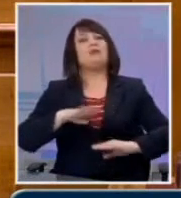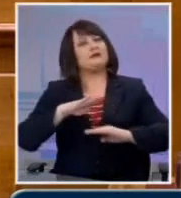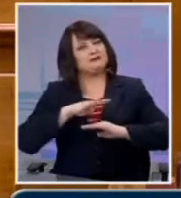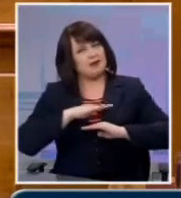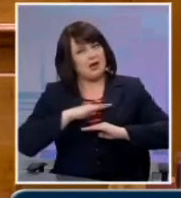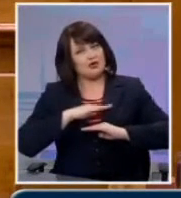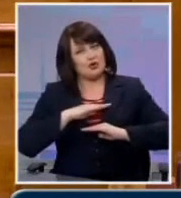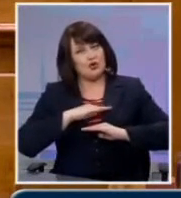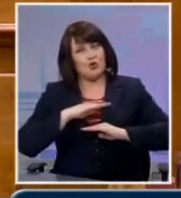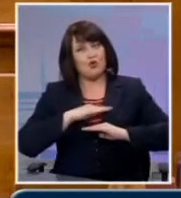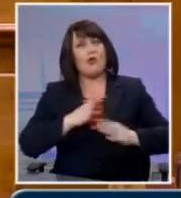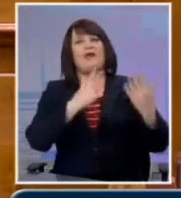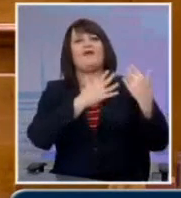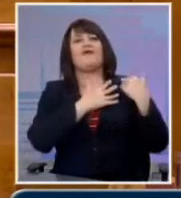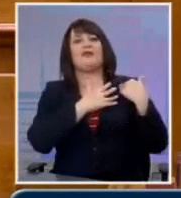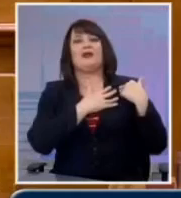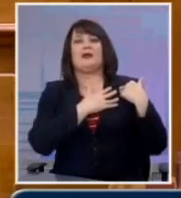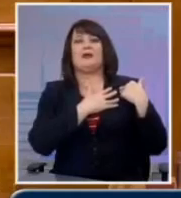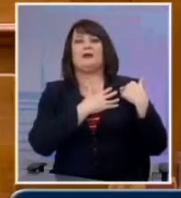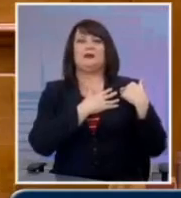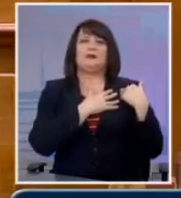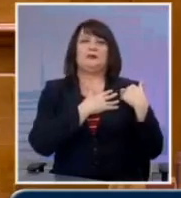οι ένοπλες δυνάμεις οι οποίες έχουν αναλάβει ένα μεγάλο...